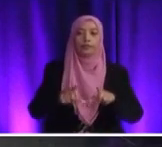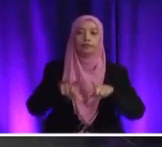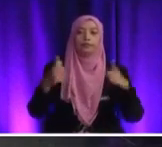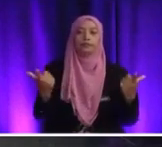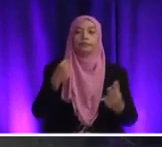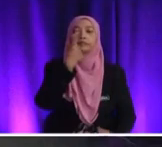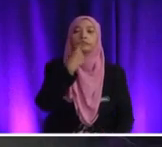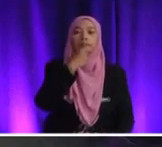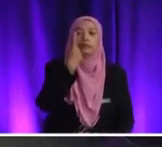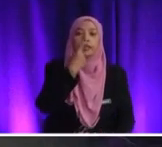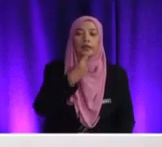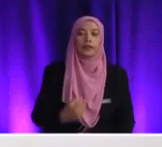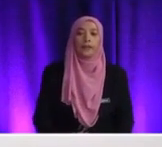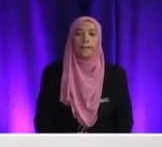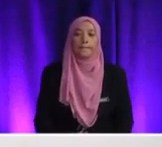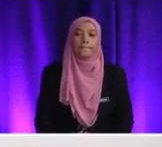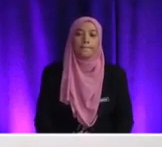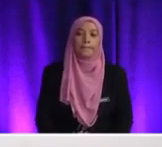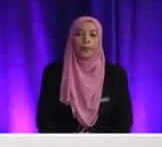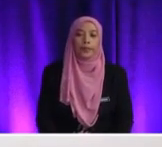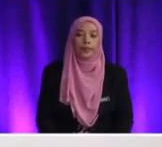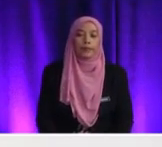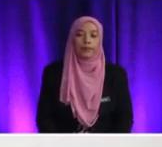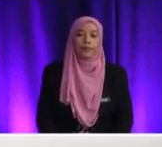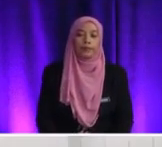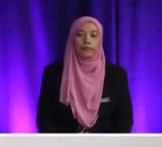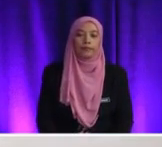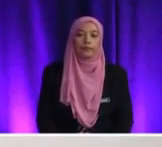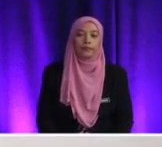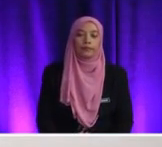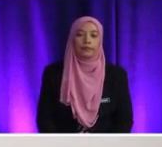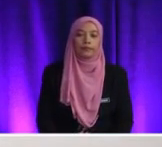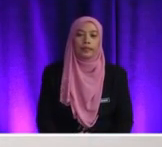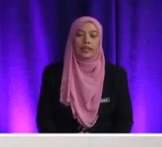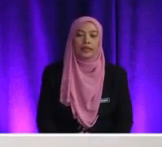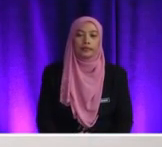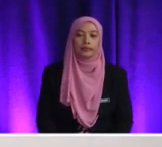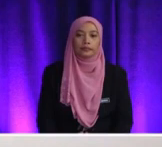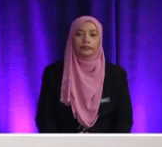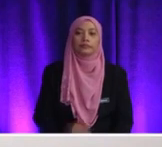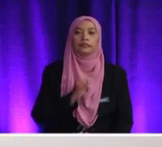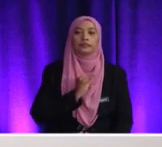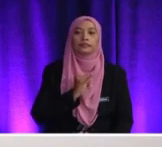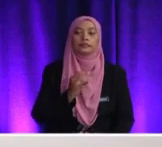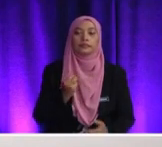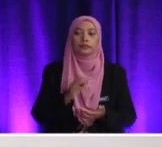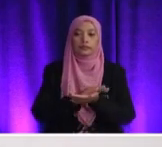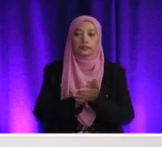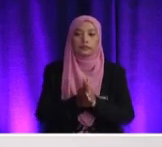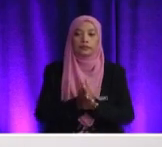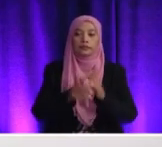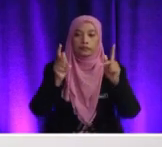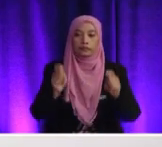sebenarnya Nah karena Cilegon nah Hai saye nak jadi tukang masak